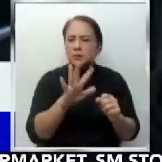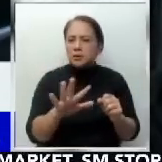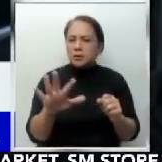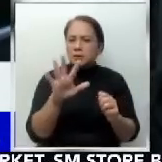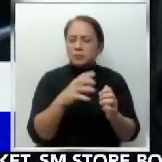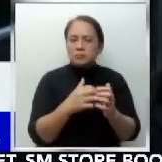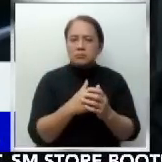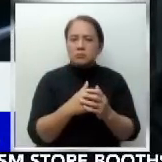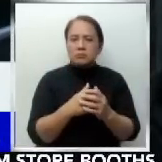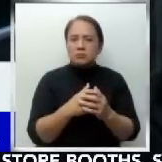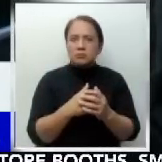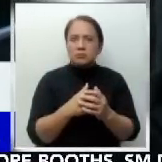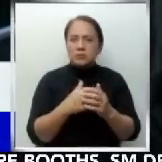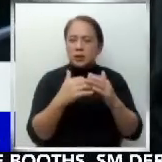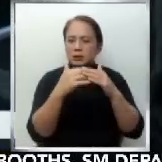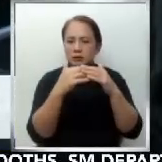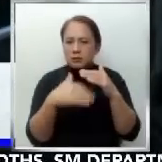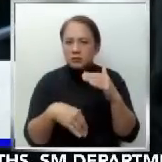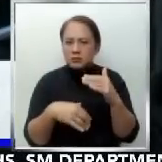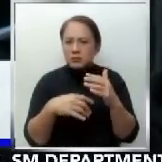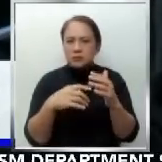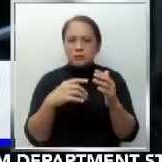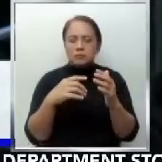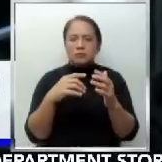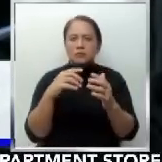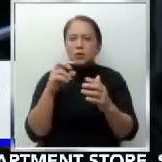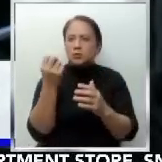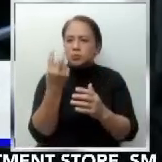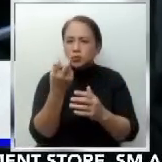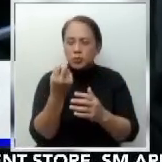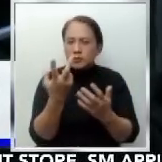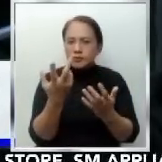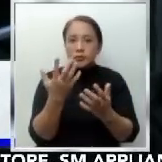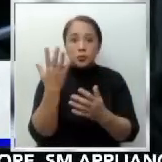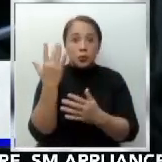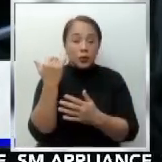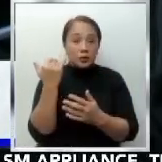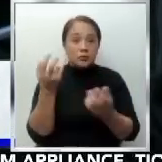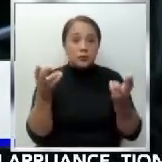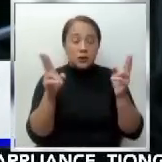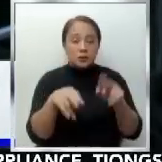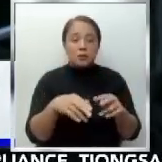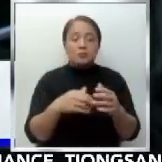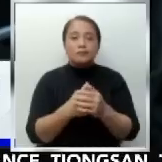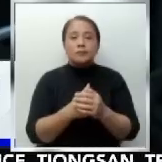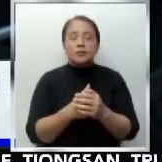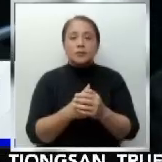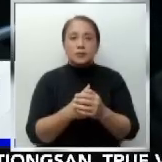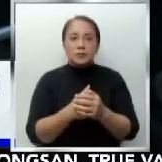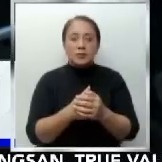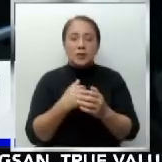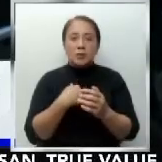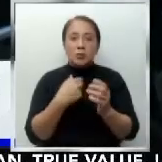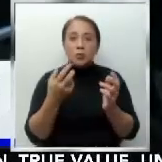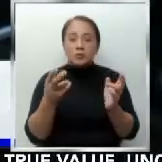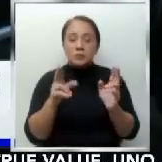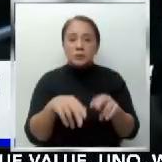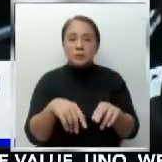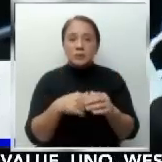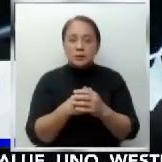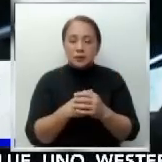maybe less than a dozen a year, maybe. Kasi nangyayari dyan, most of the time, ang nangyayari, paano natutulong ng